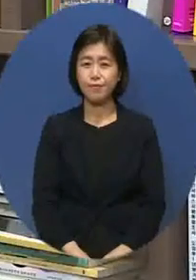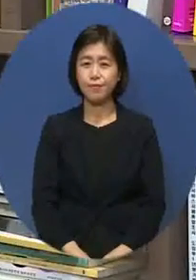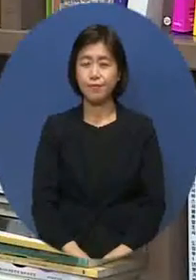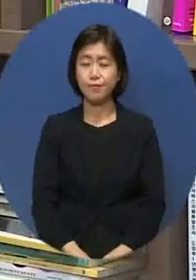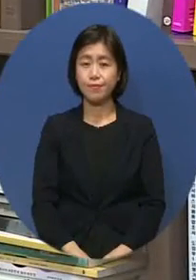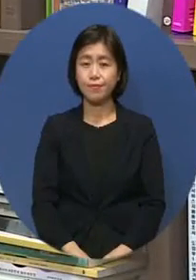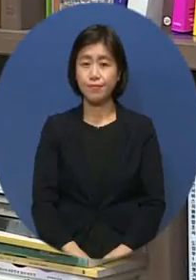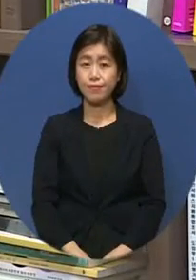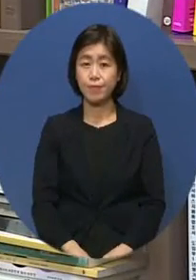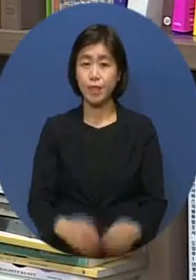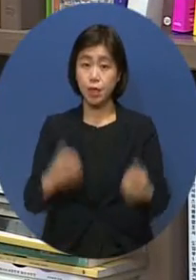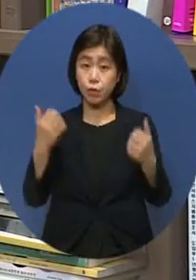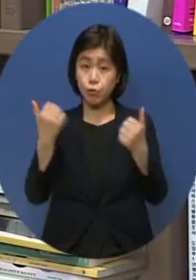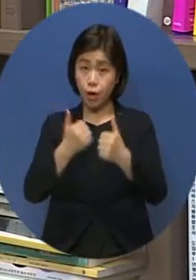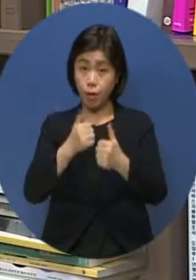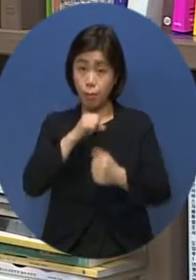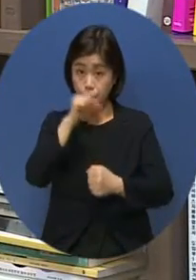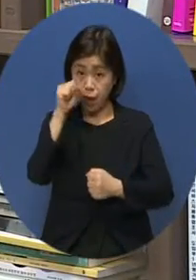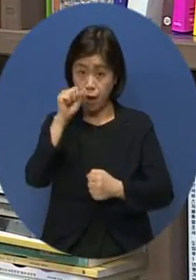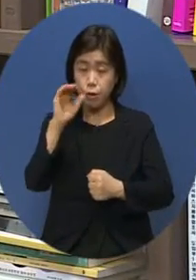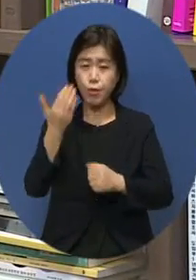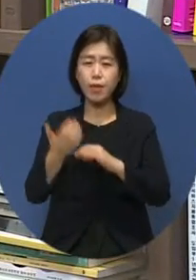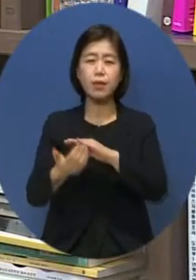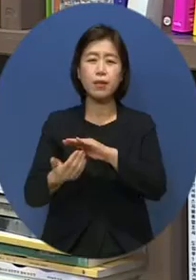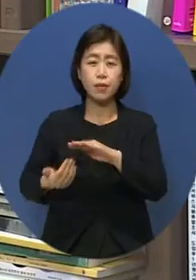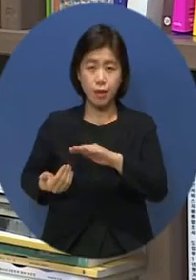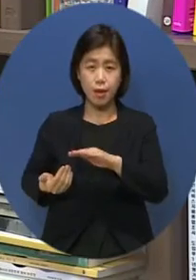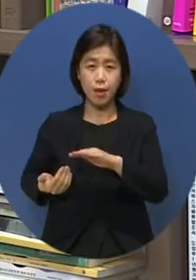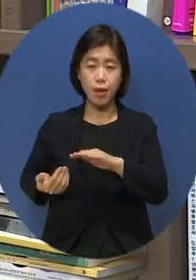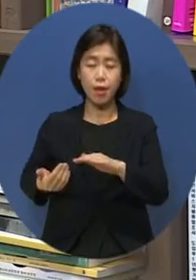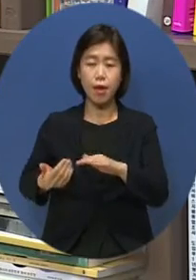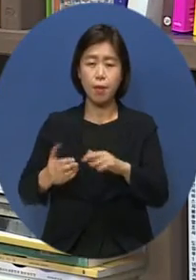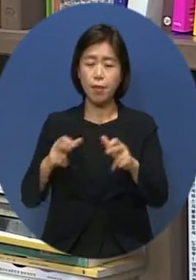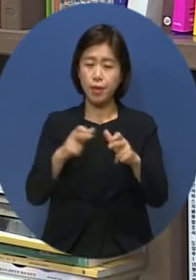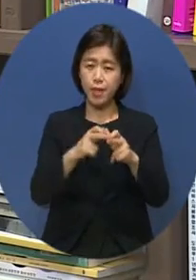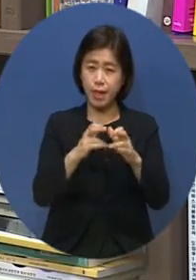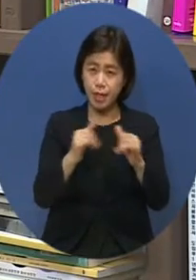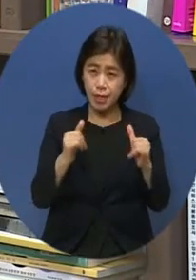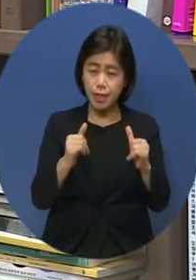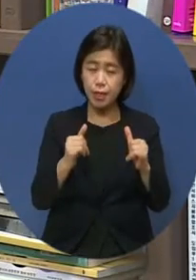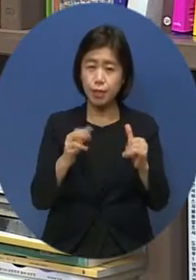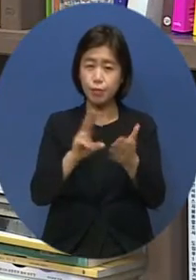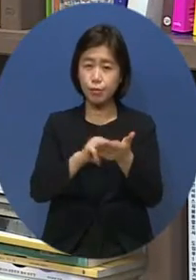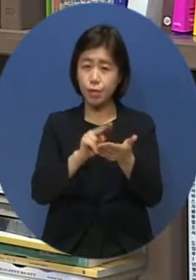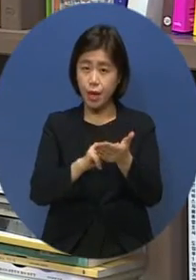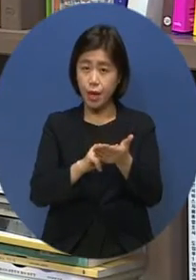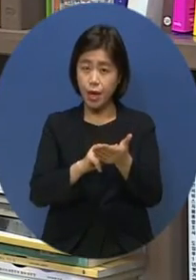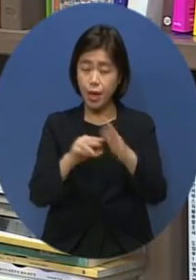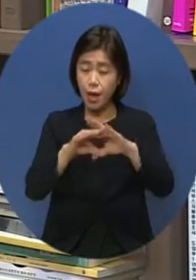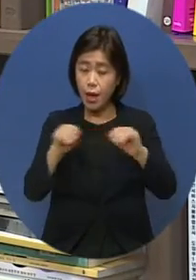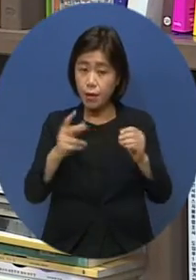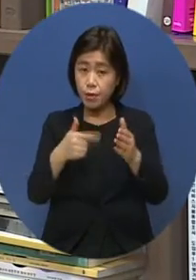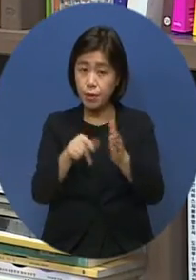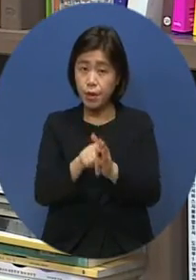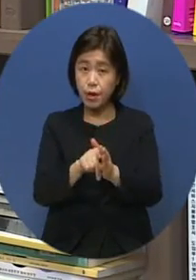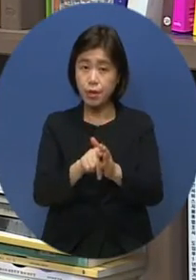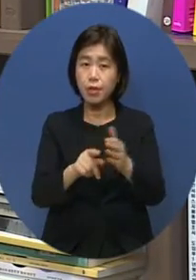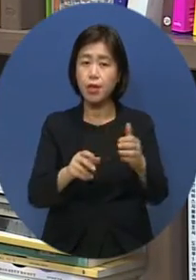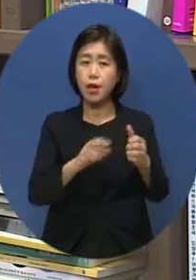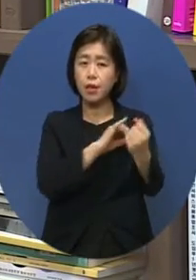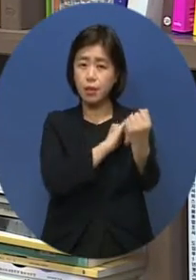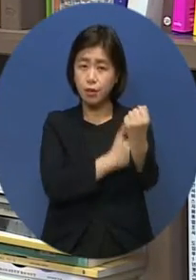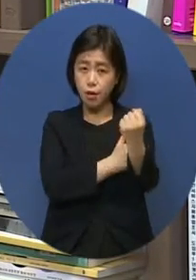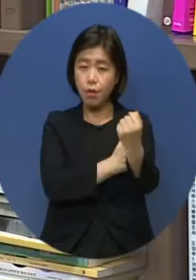이제 국회의원이 되시기 전에는 이제 장애인이라든지 또 뭐 장애인 탈시설 등의 이제 문제를 다루는 인권 활동가로서